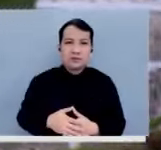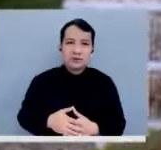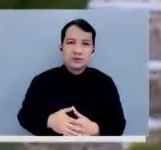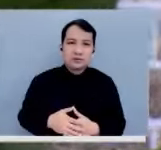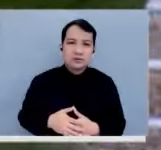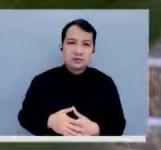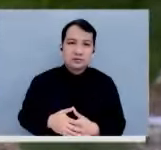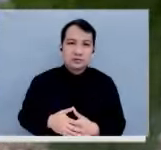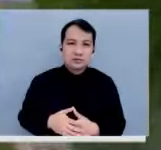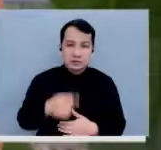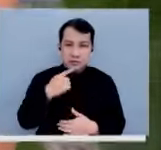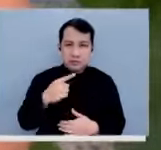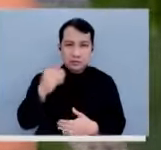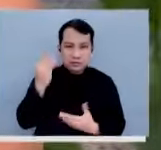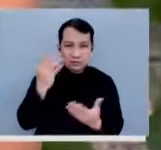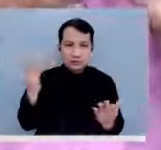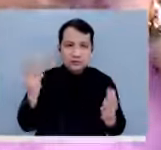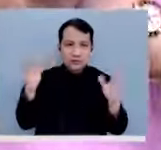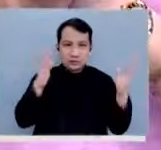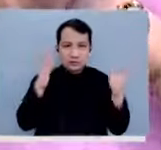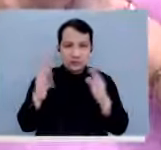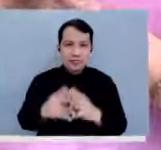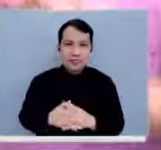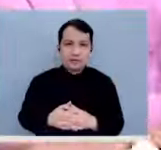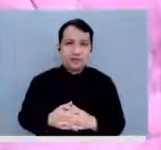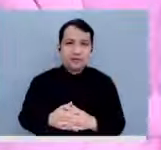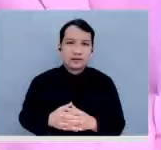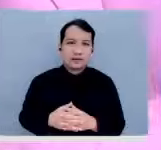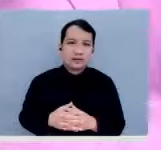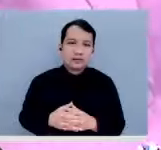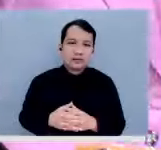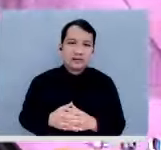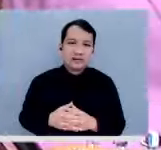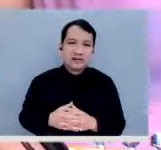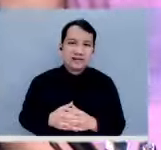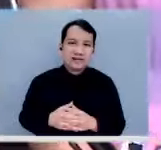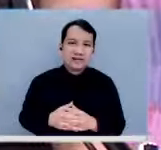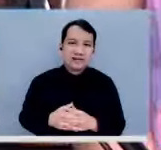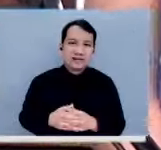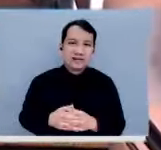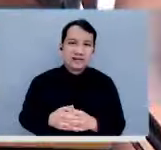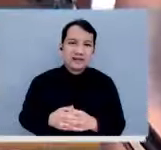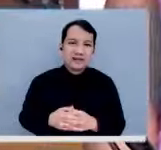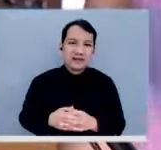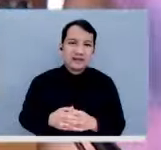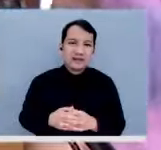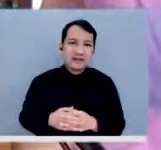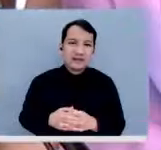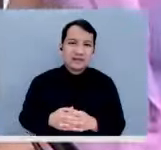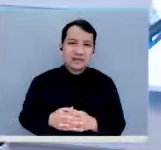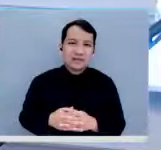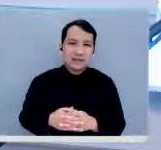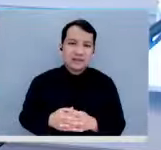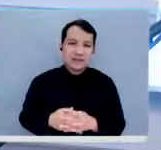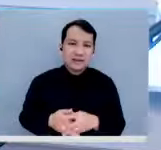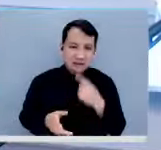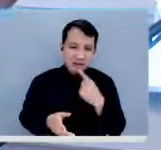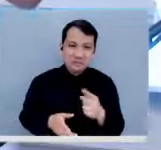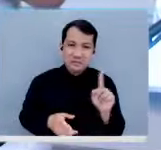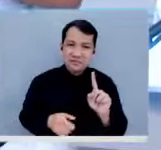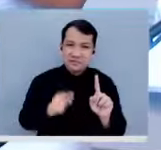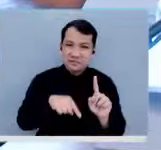up. Yay! Good morning. Good morning. Good morning. Good morning. Good morning. Yes. What's new? What's new, Eunice? Ano bang ano bago